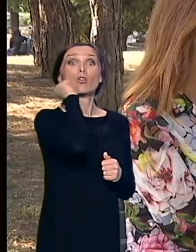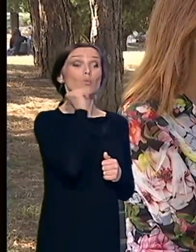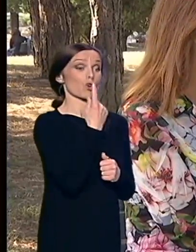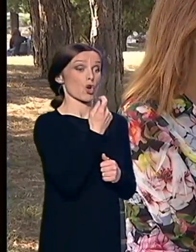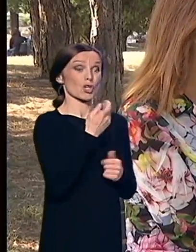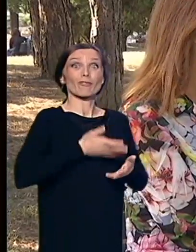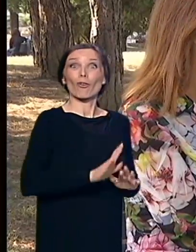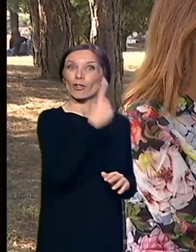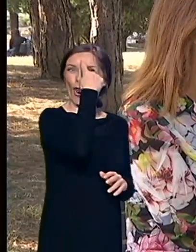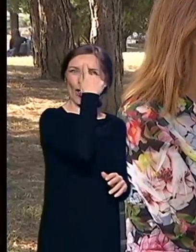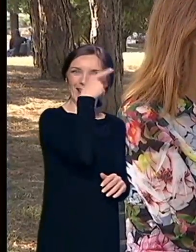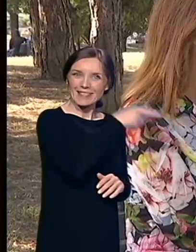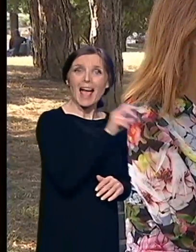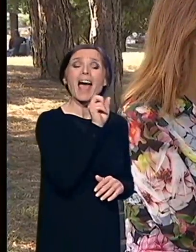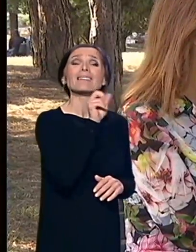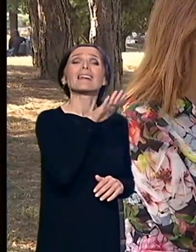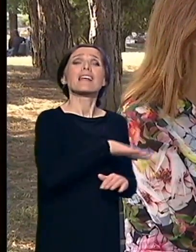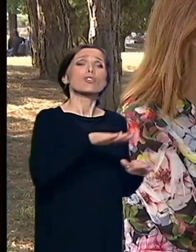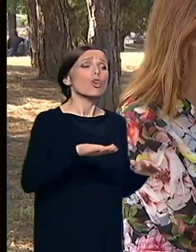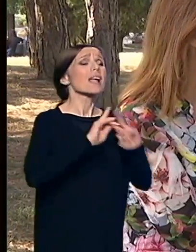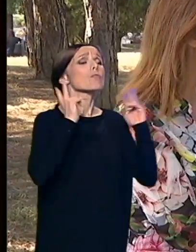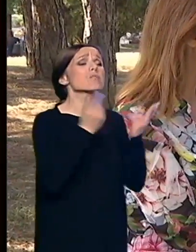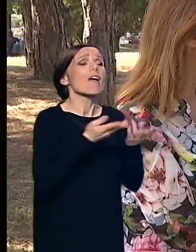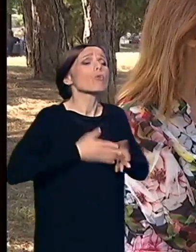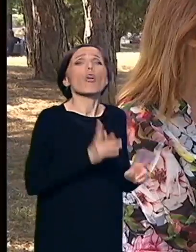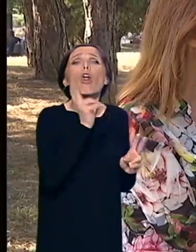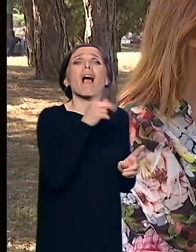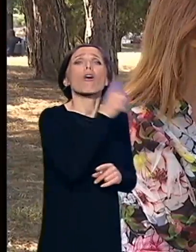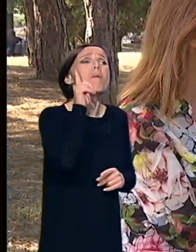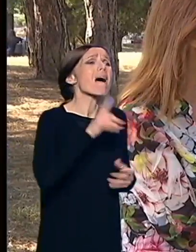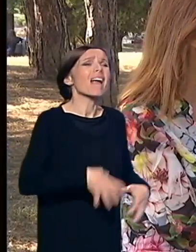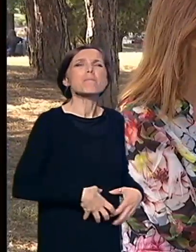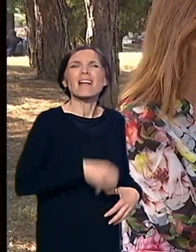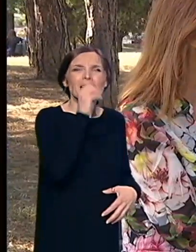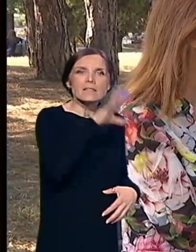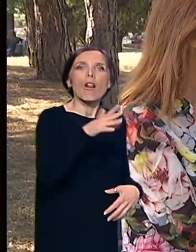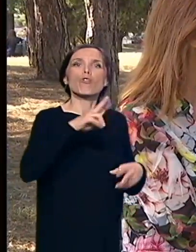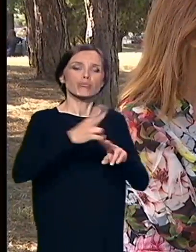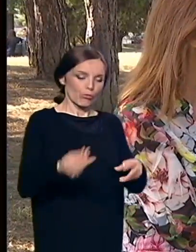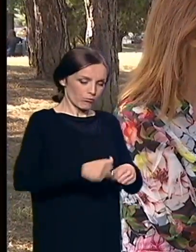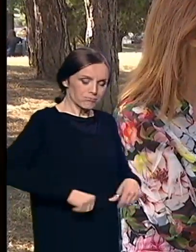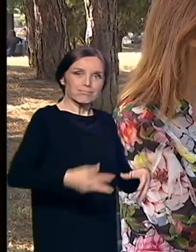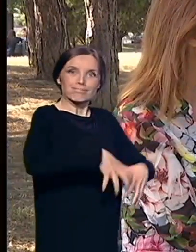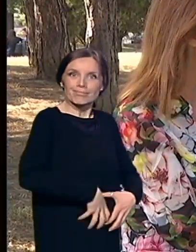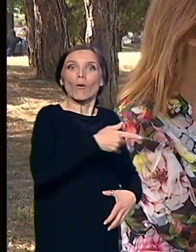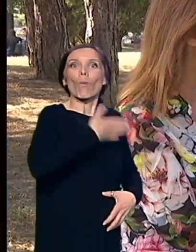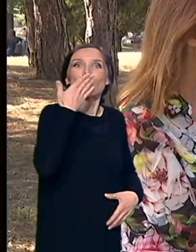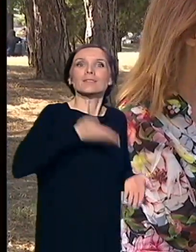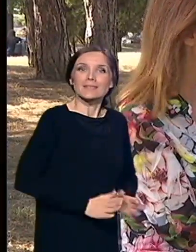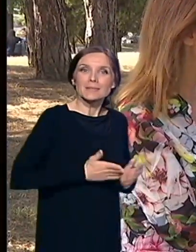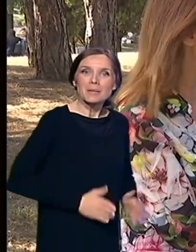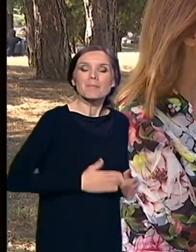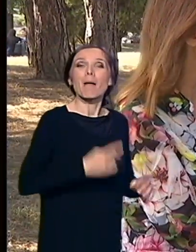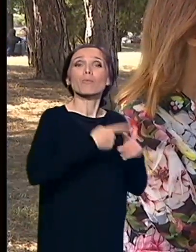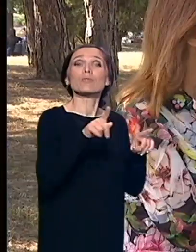13 dece u svetu, 8 u Švedsku i ta jedna naša iz Srbije i to je prva transplantacija između jednojajčanih blizanaca koja je